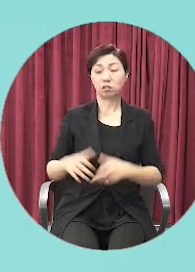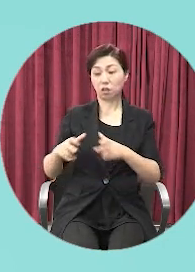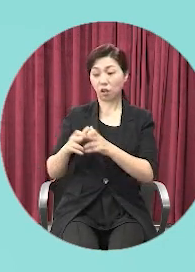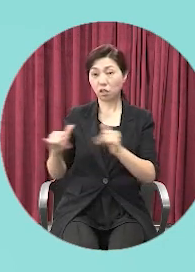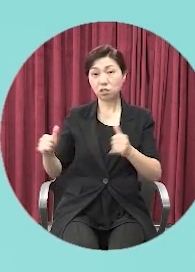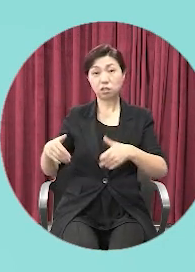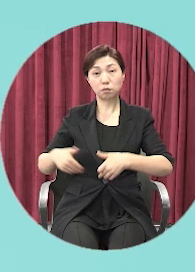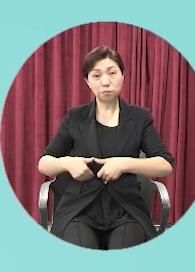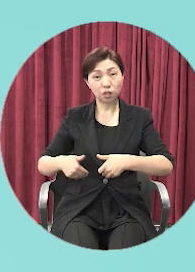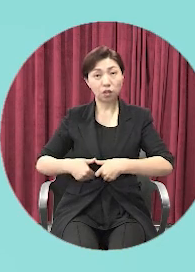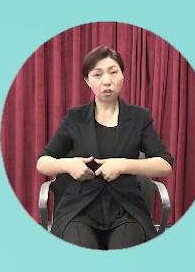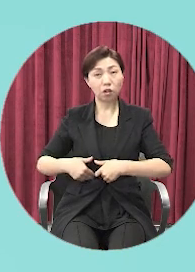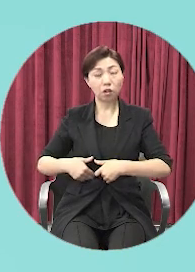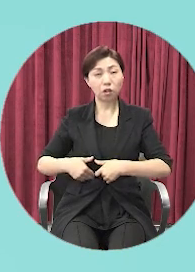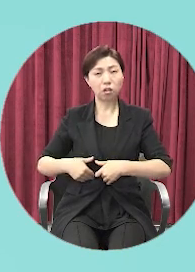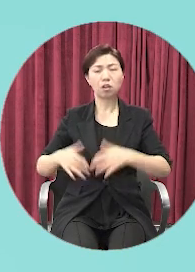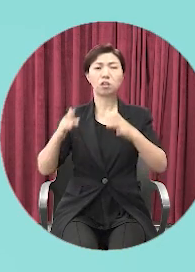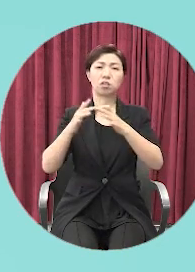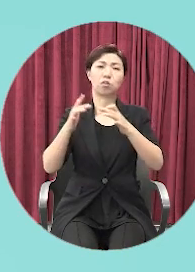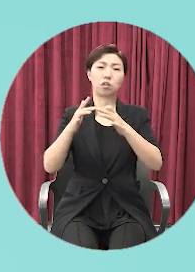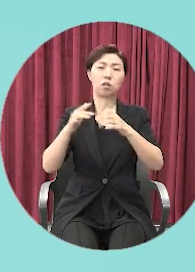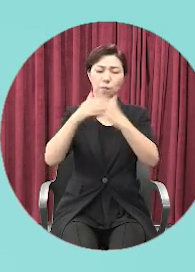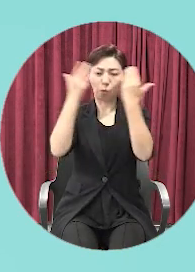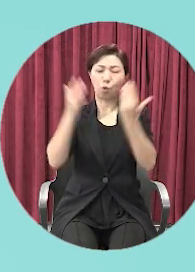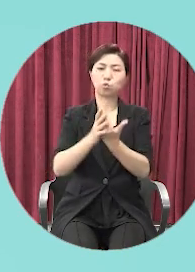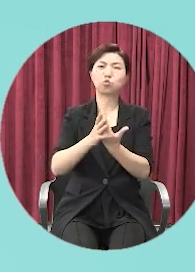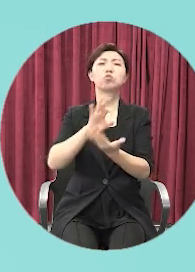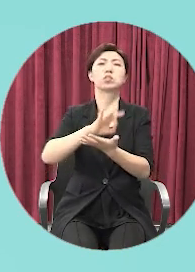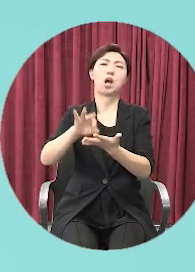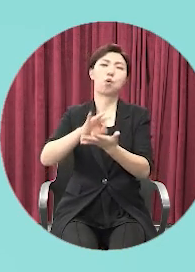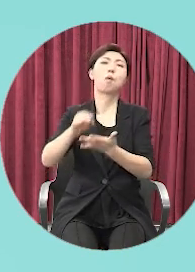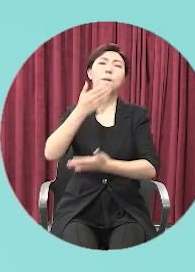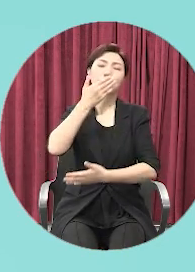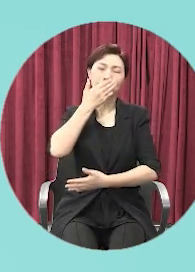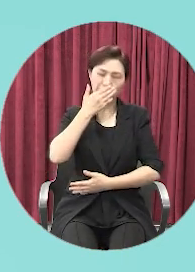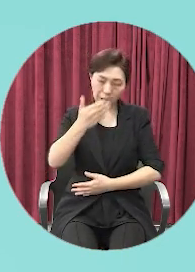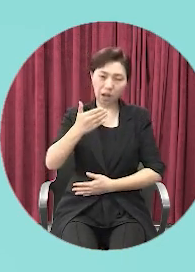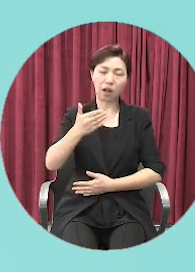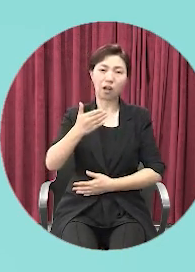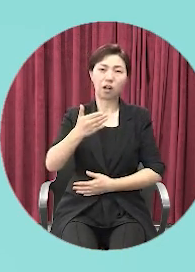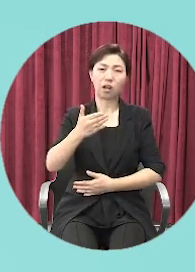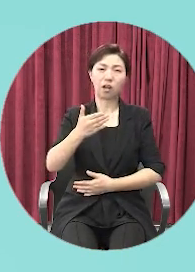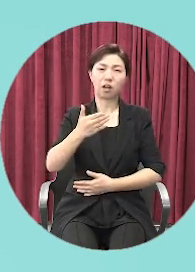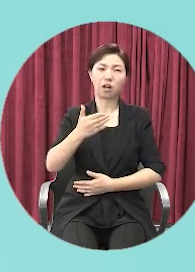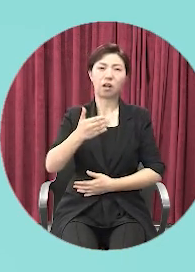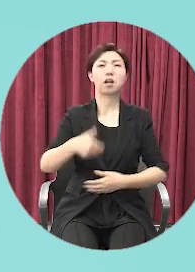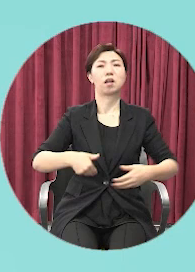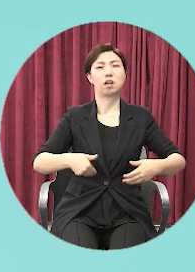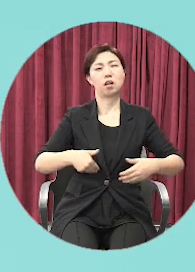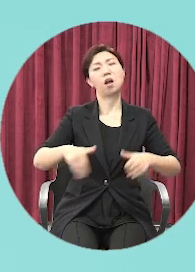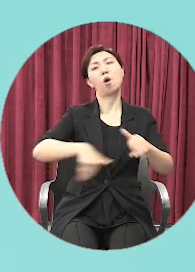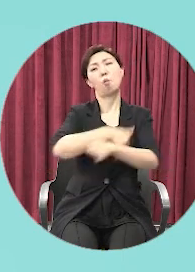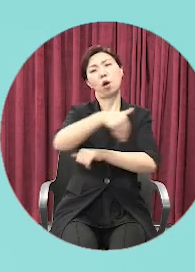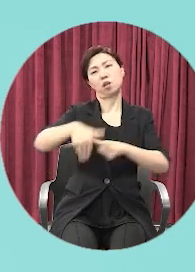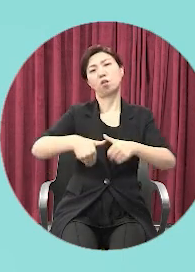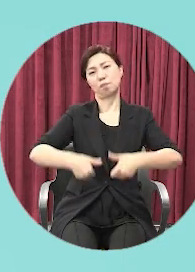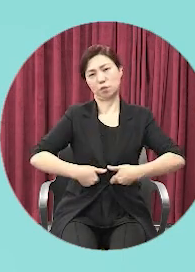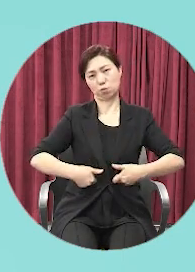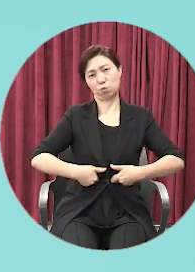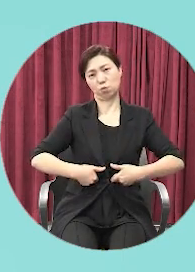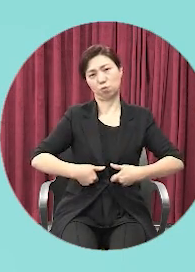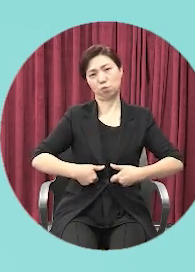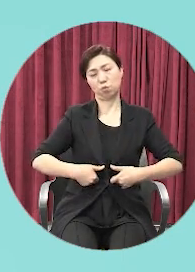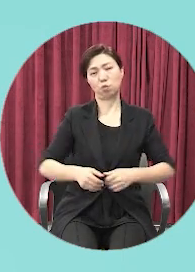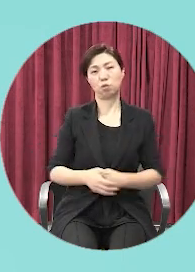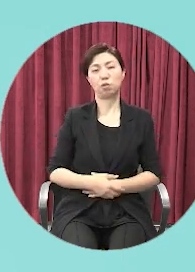형평을 다 갖추어서 누구나 다 접근 가능한 이러한 부분이 같이 가야 된다고 생각을 하는데 그